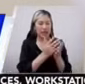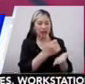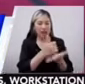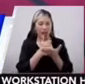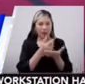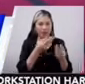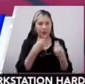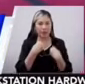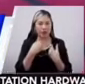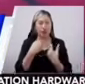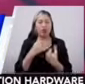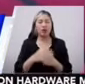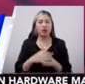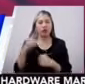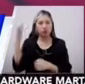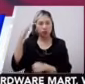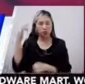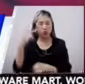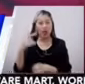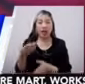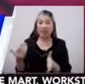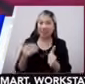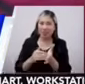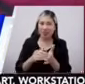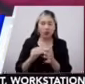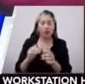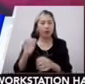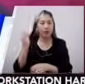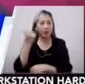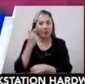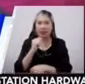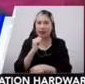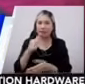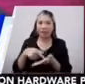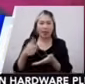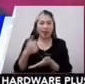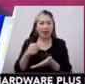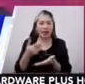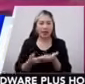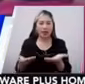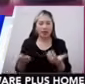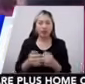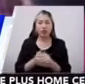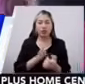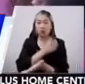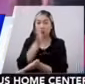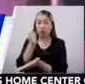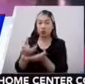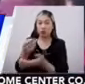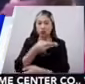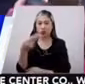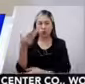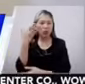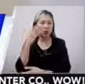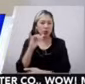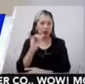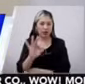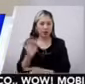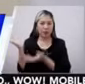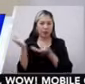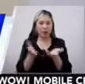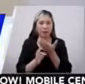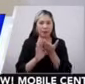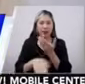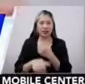dito. Paliwanag ni Abalos, nagtungo sila sa Indonesia na walang kasiguraduhang may uuwi nila si Alice Guo. Kung umuwi